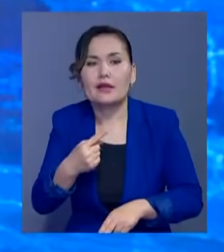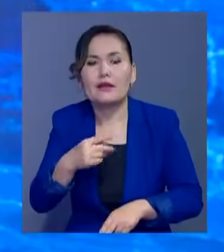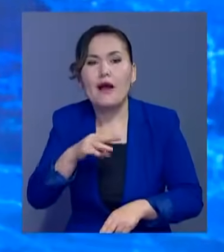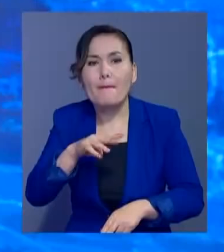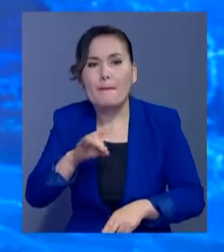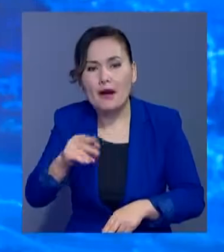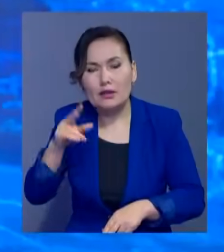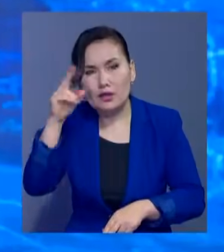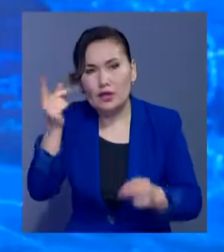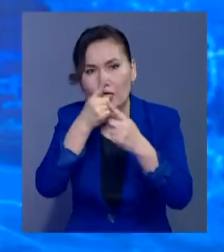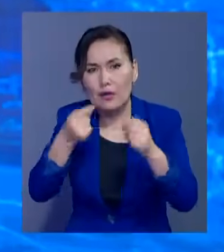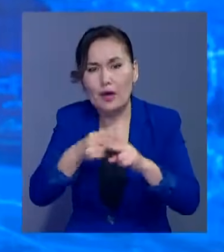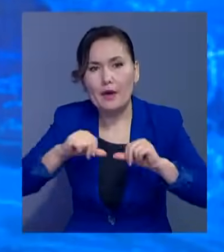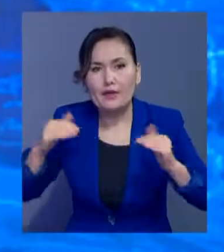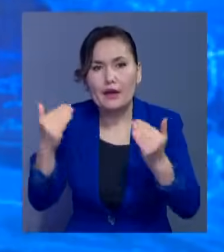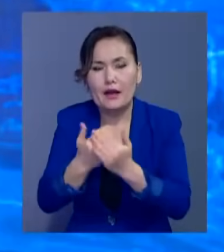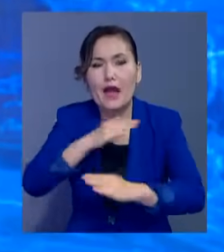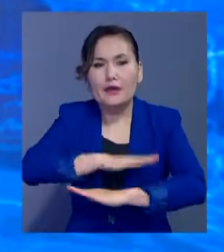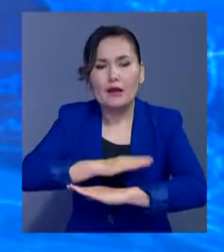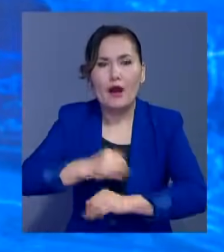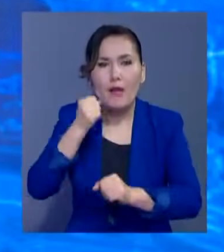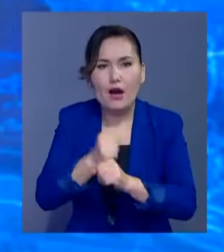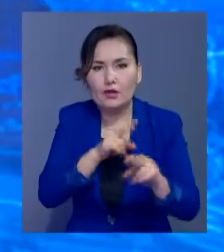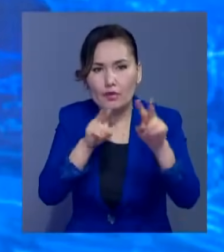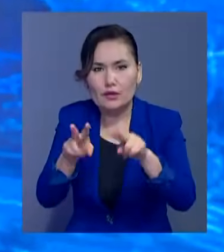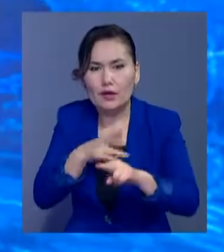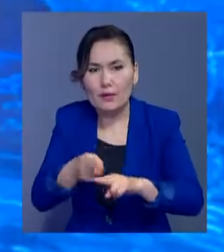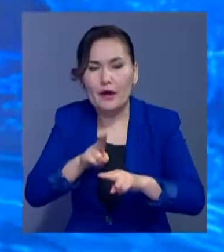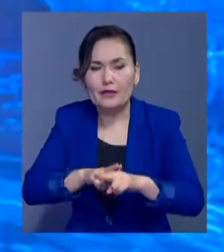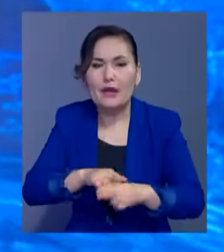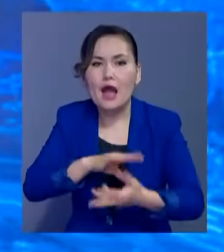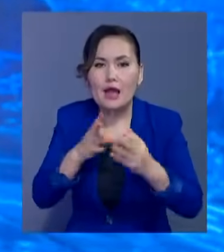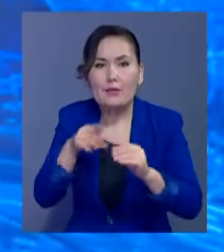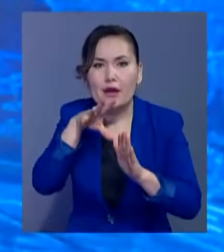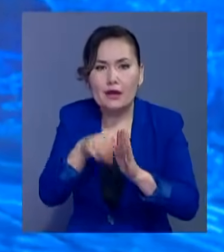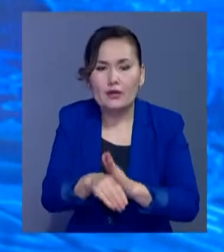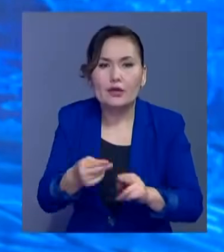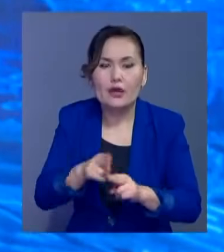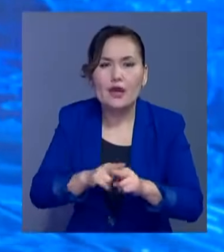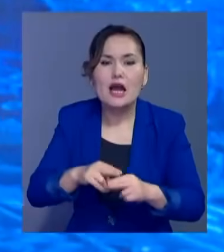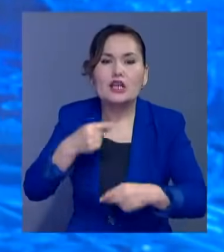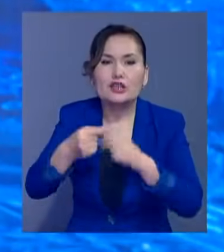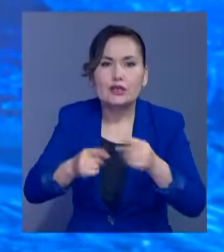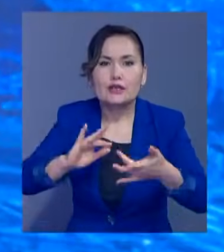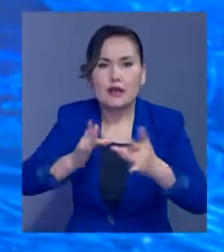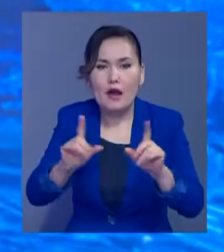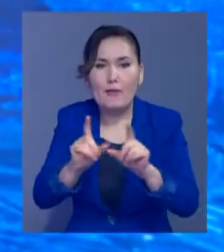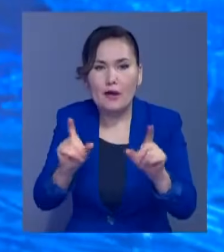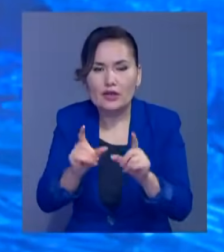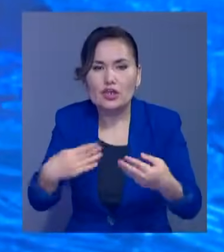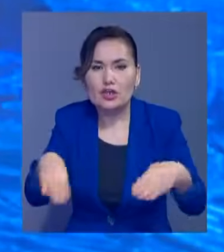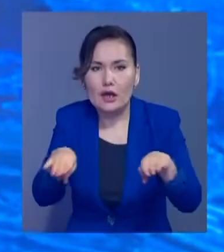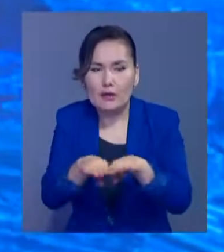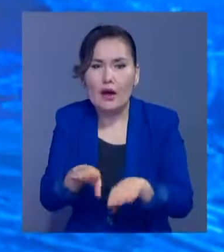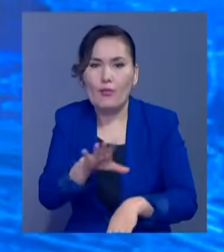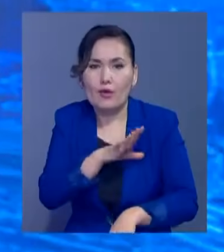жарияланып, содан бері карантин тәртібі тек қатаңдатылып келді. Коменданттық сағат енгізіліп, тіпті онлайн дүкендер де жабылған